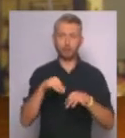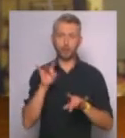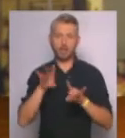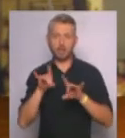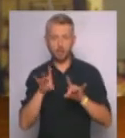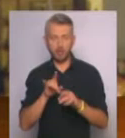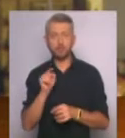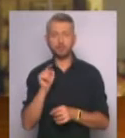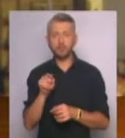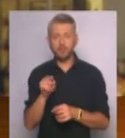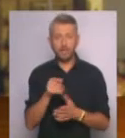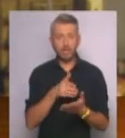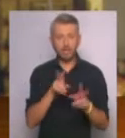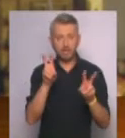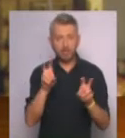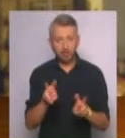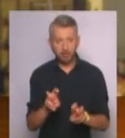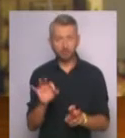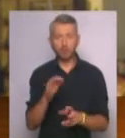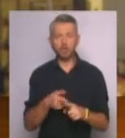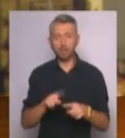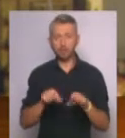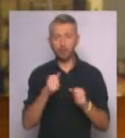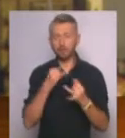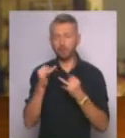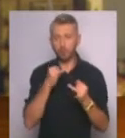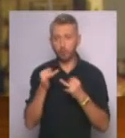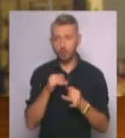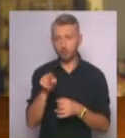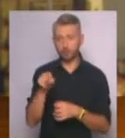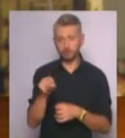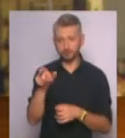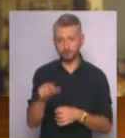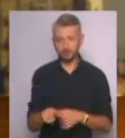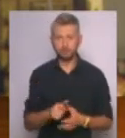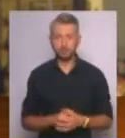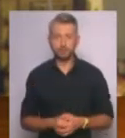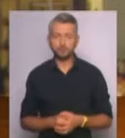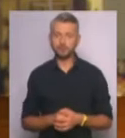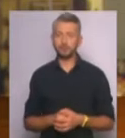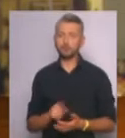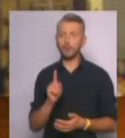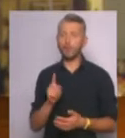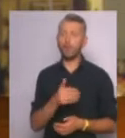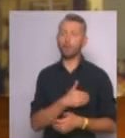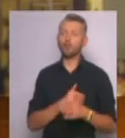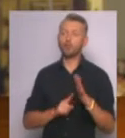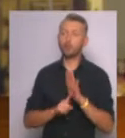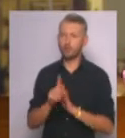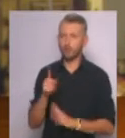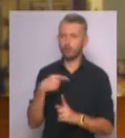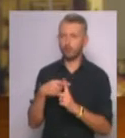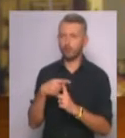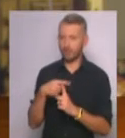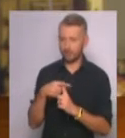ті профільні теми, з приводу яких можете поспілкуватися з паном Андрієм Задарейко. Однак, пане Андрію, хочу розпочати з